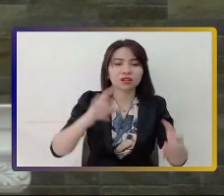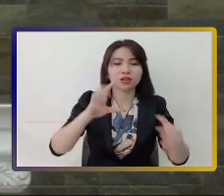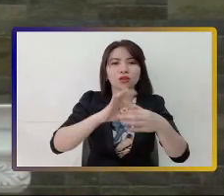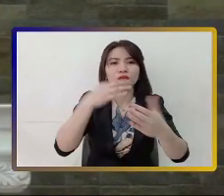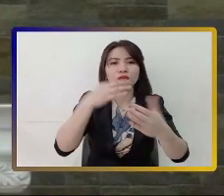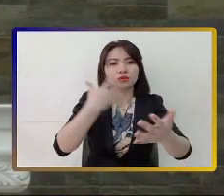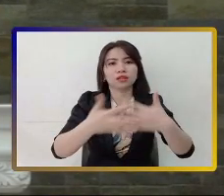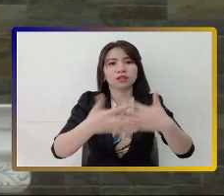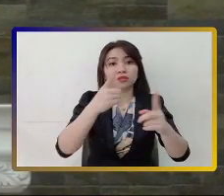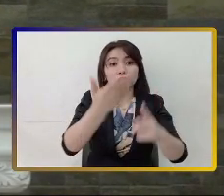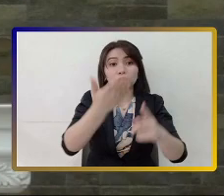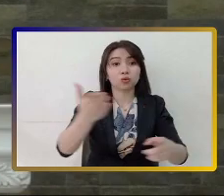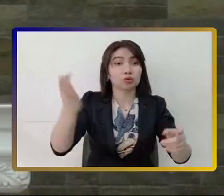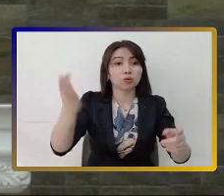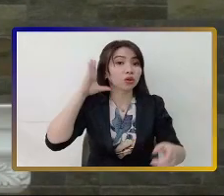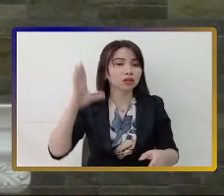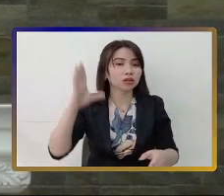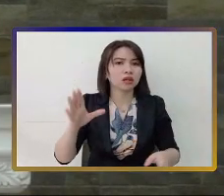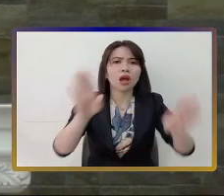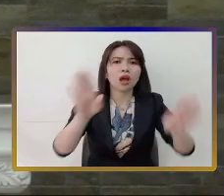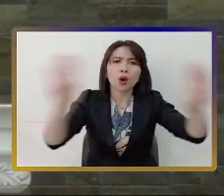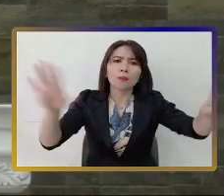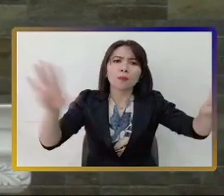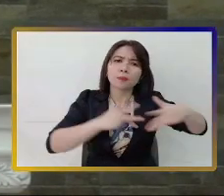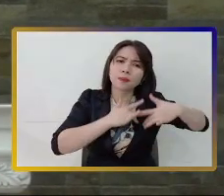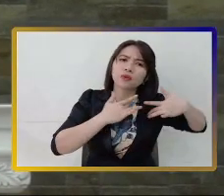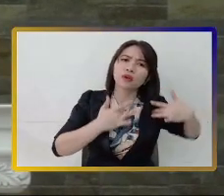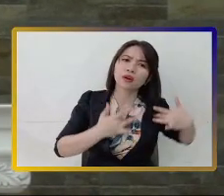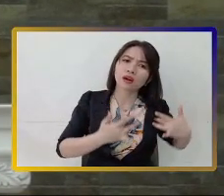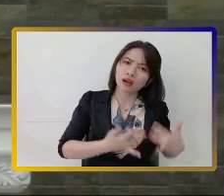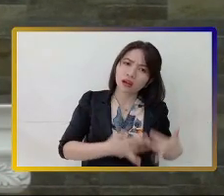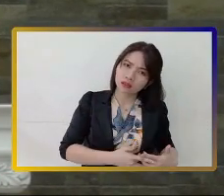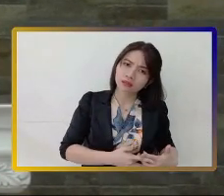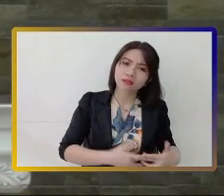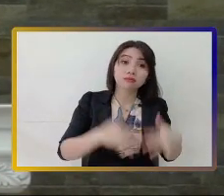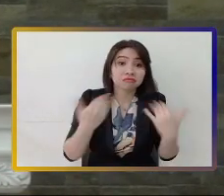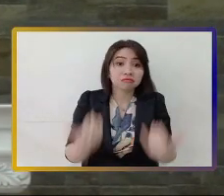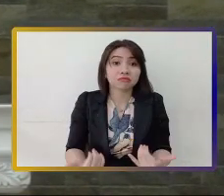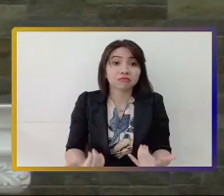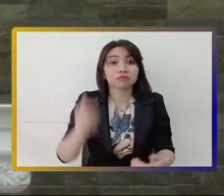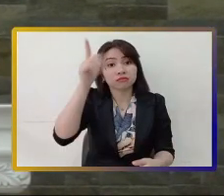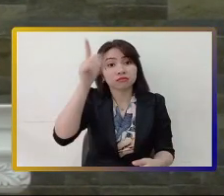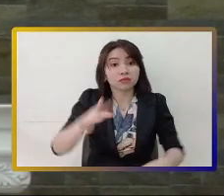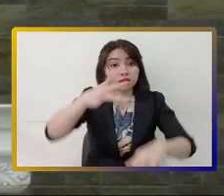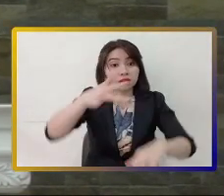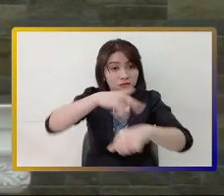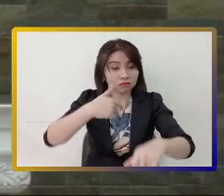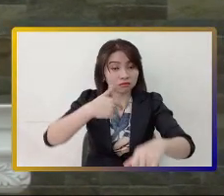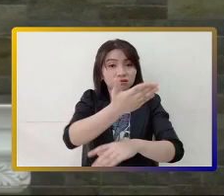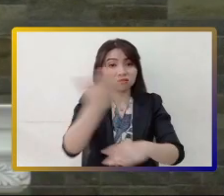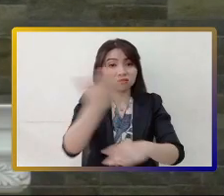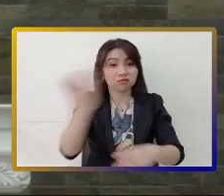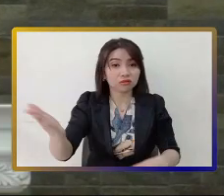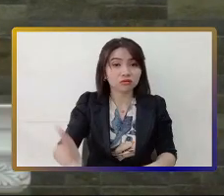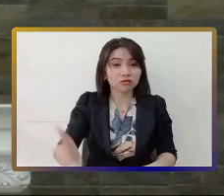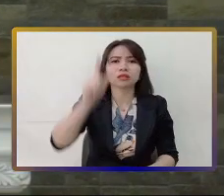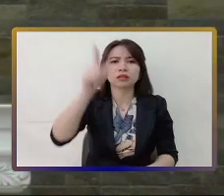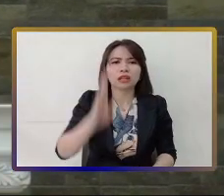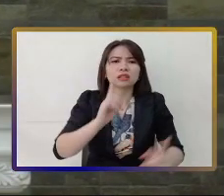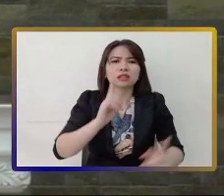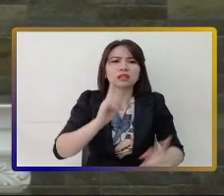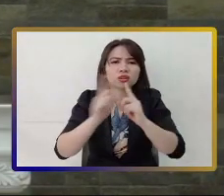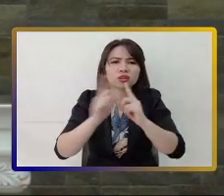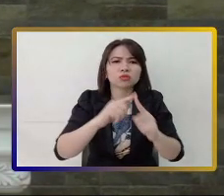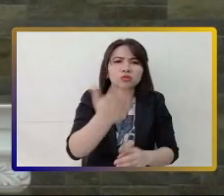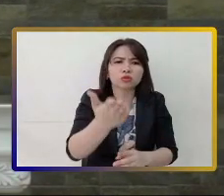Buksan mo ang iyong puso. Ngayon, tinatouch ka ng Panginoon. Kinakausap ka ng Panginoon. Sinabi sa iyo ng Panginoon,